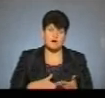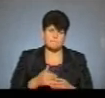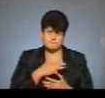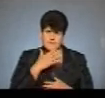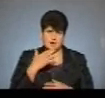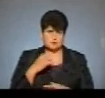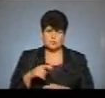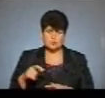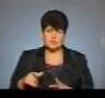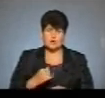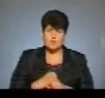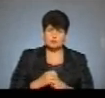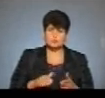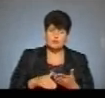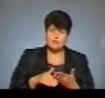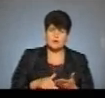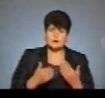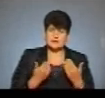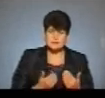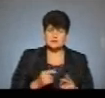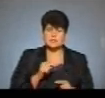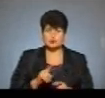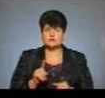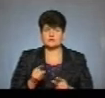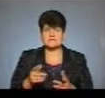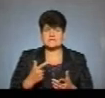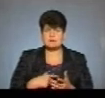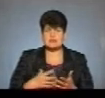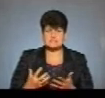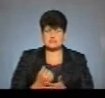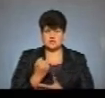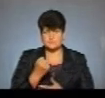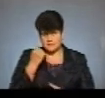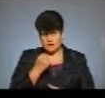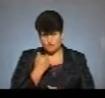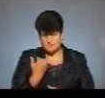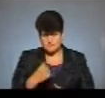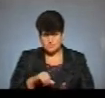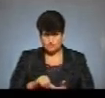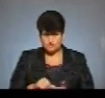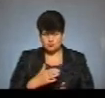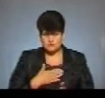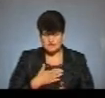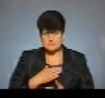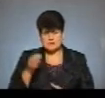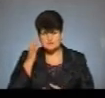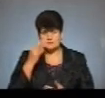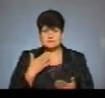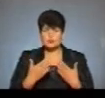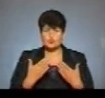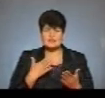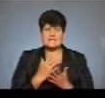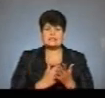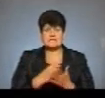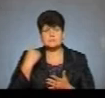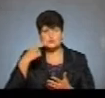багато для людей робимо, допомагаємо їм для того, щоб вони себе знайшли. Я дякую вам за участь у нашому ефірі. Нагадаю, що ми спілкувалися з